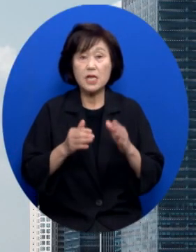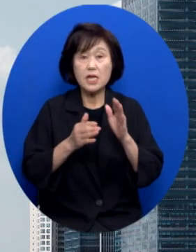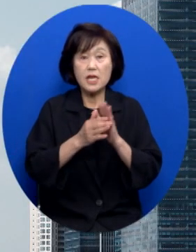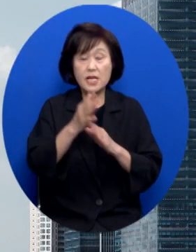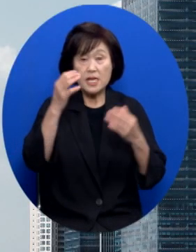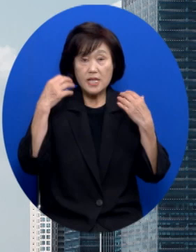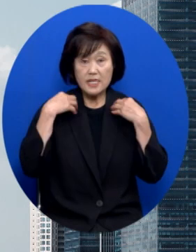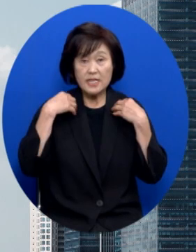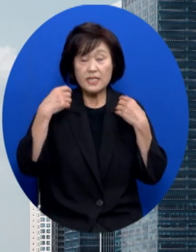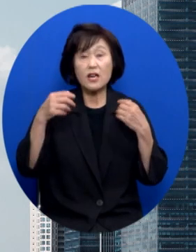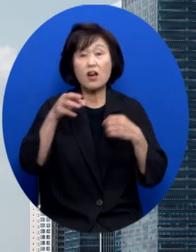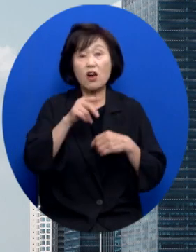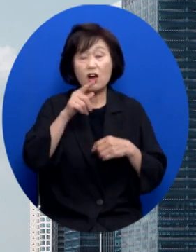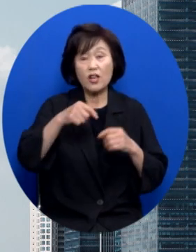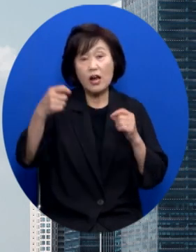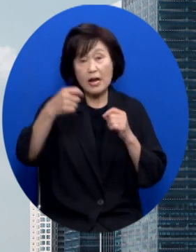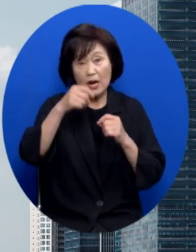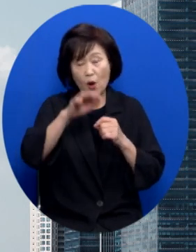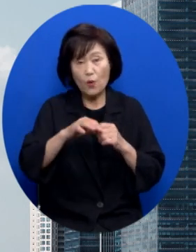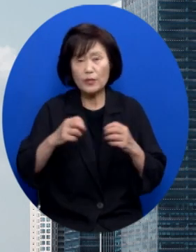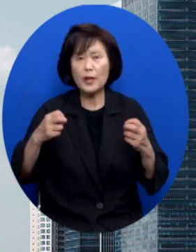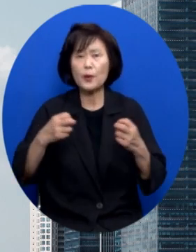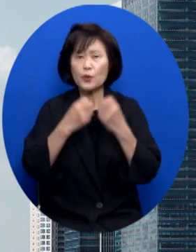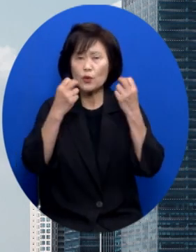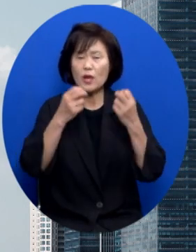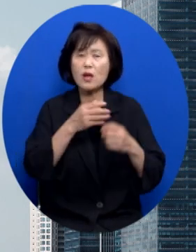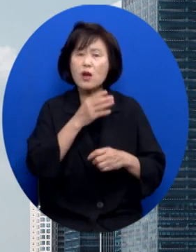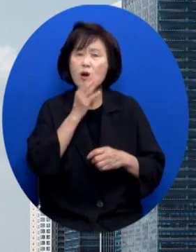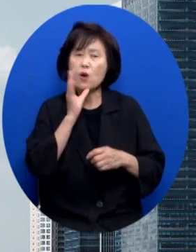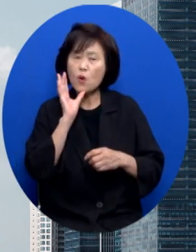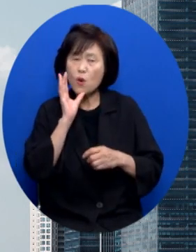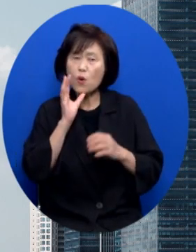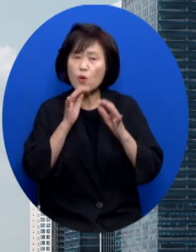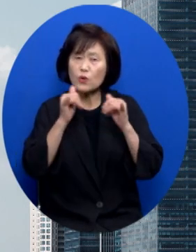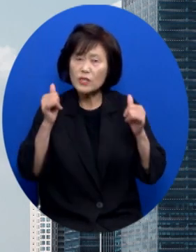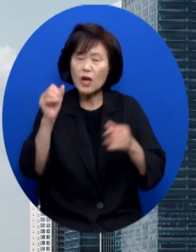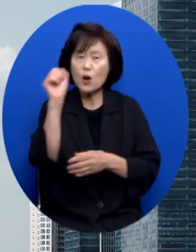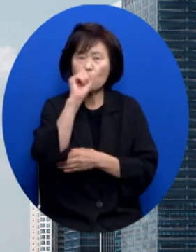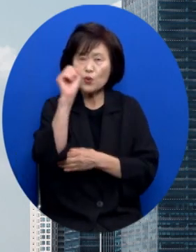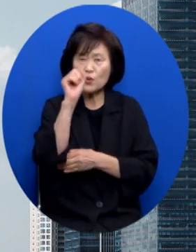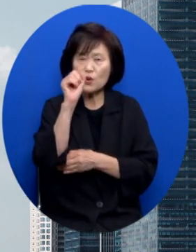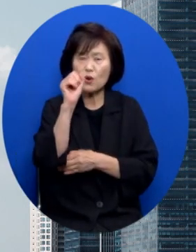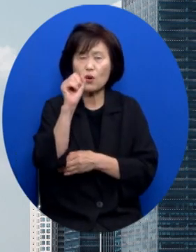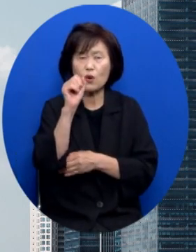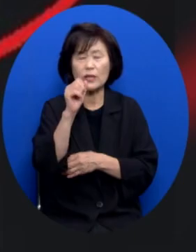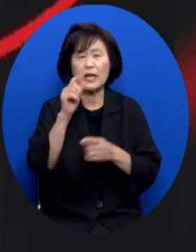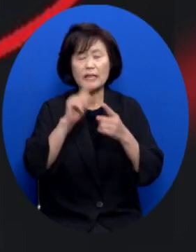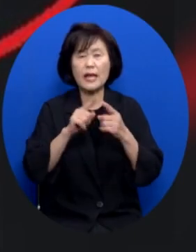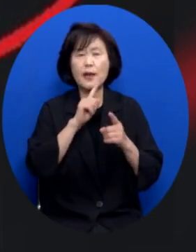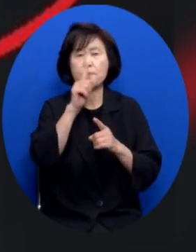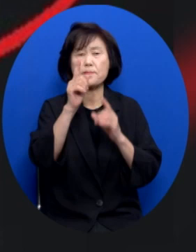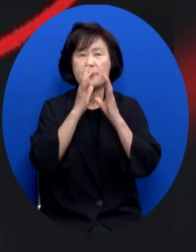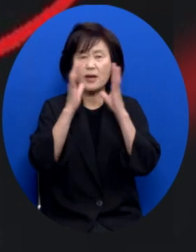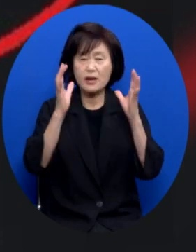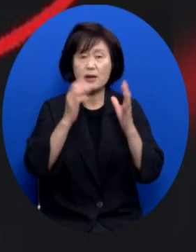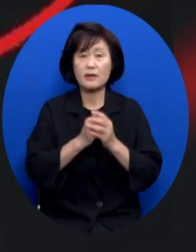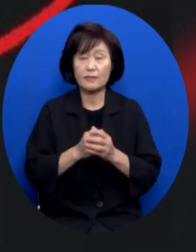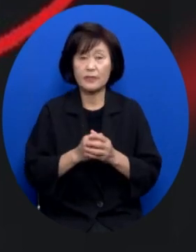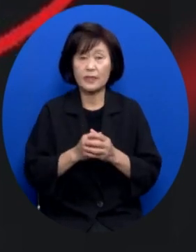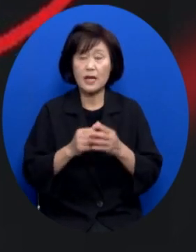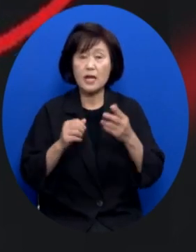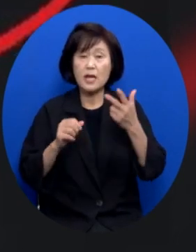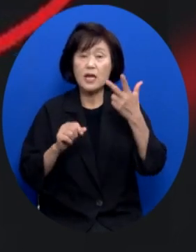시청역 인근에서 발생한 교통사고로 고령 운전자를 둘러싼 논란이 다시 점화하고 있습니다. 지난 1일